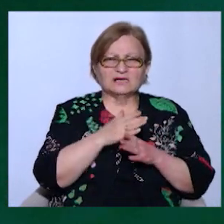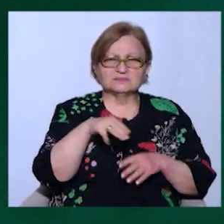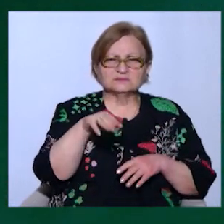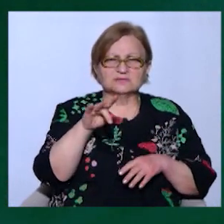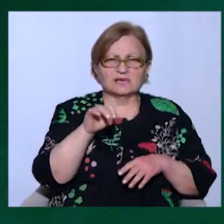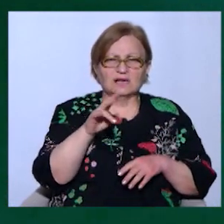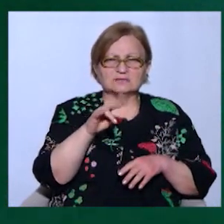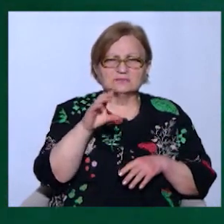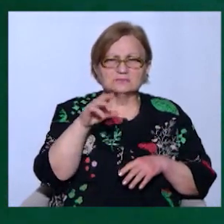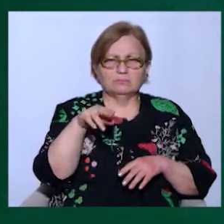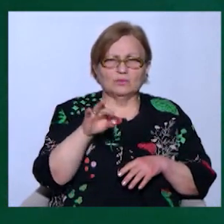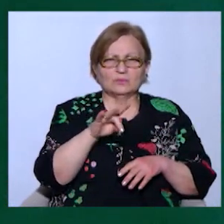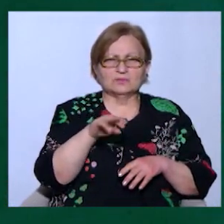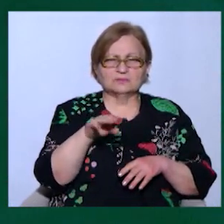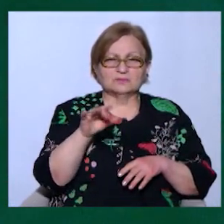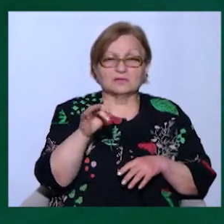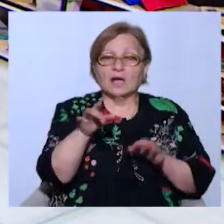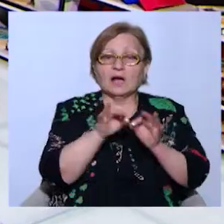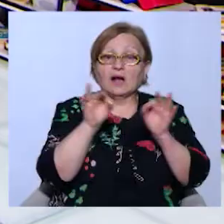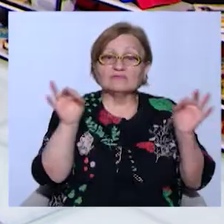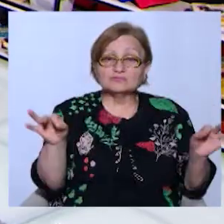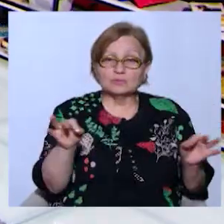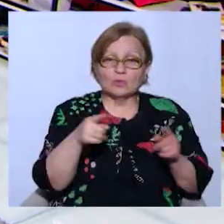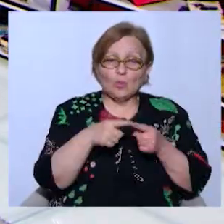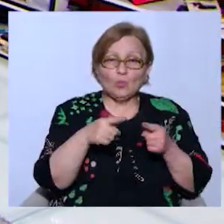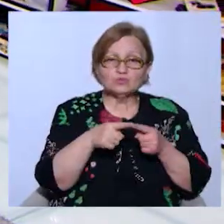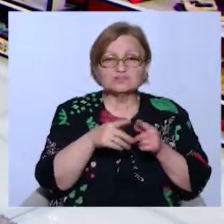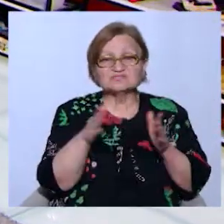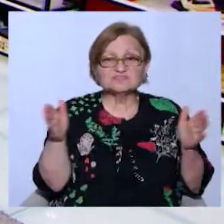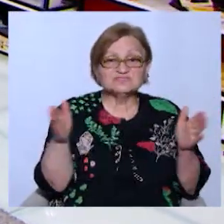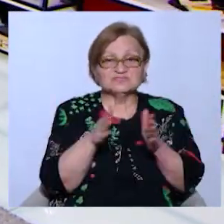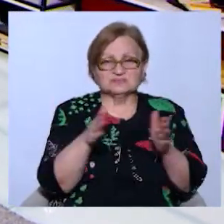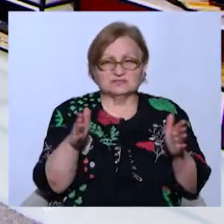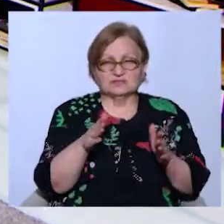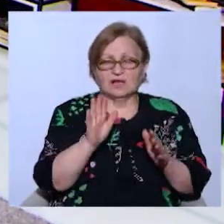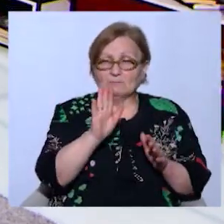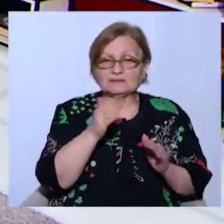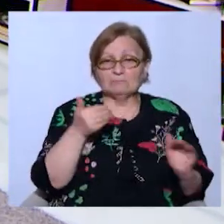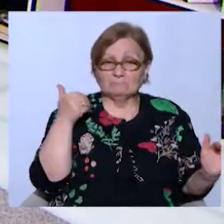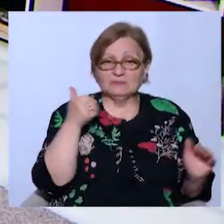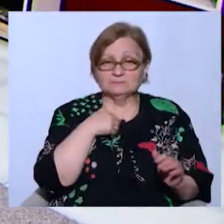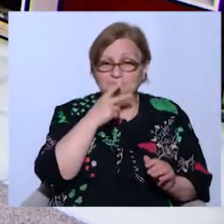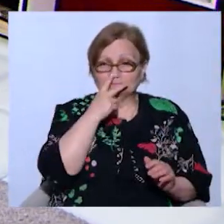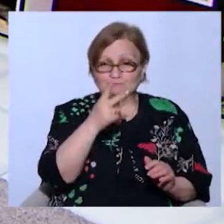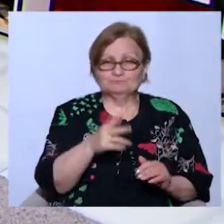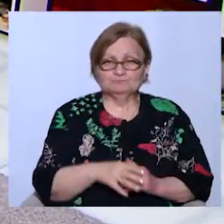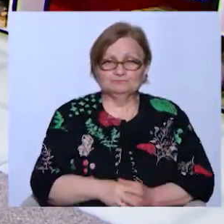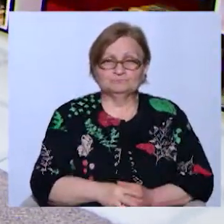თუ როგორ უნდა გავზომო კუთხის სიდიდე. ოღონ მანამდე მოდი გავამახვილოთ ყურადღება